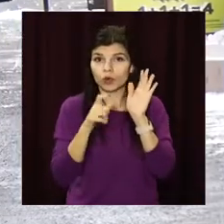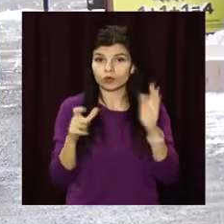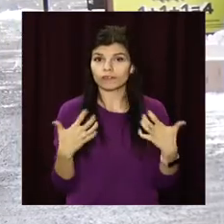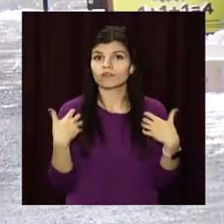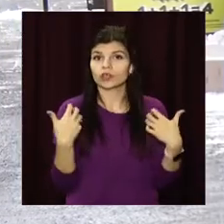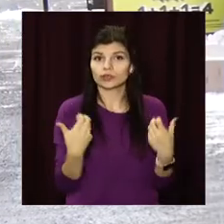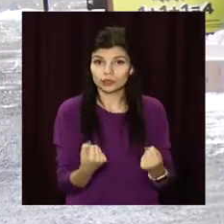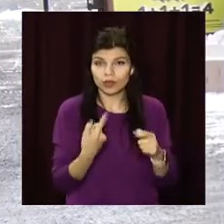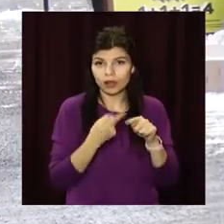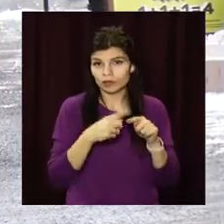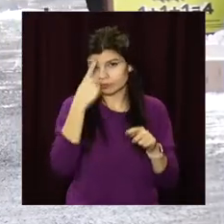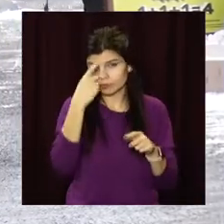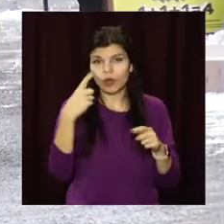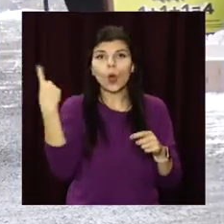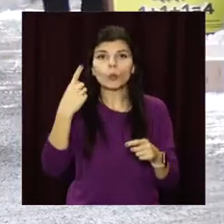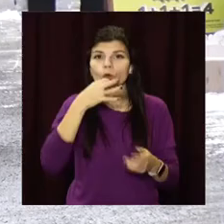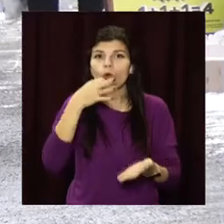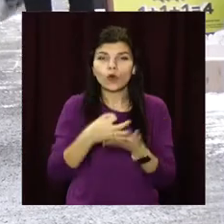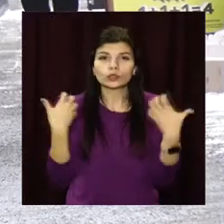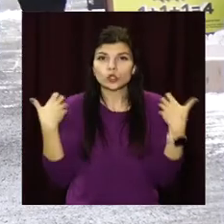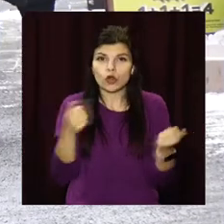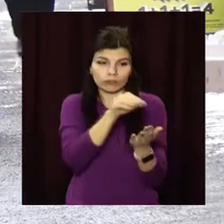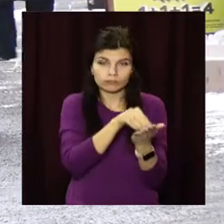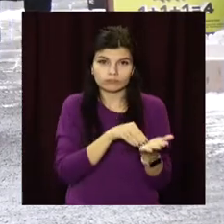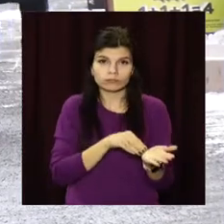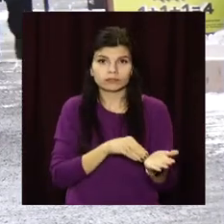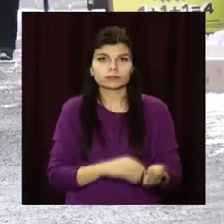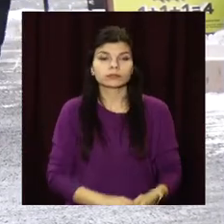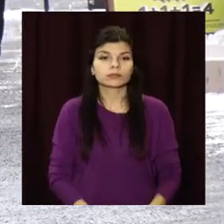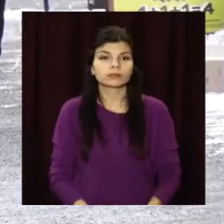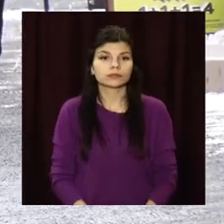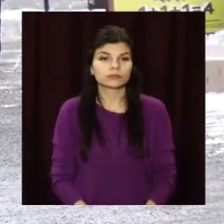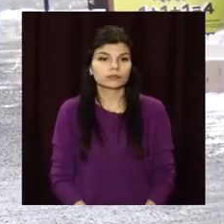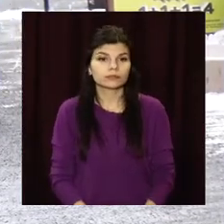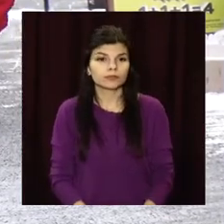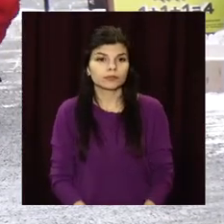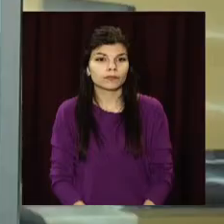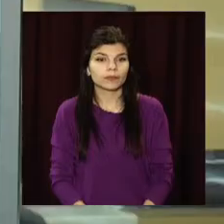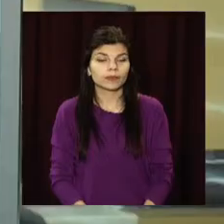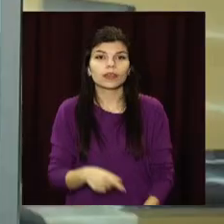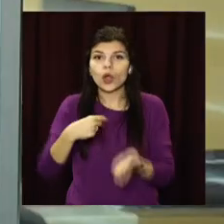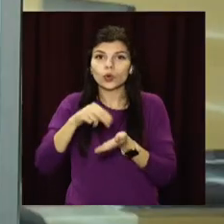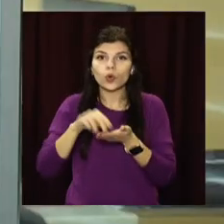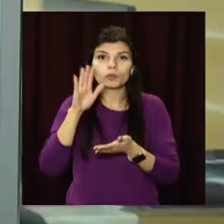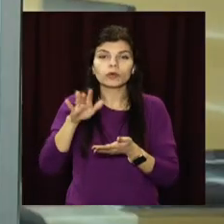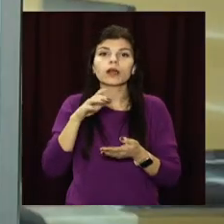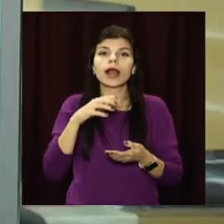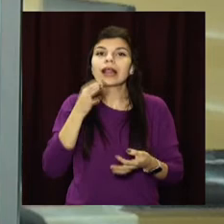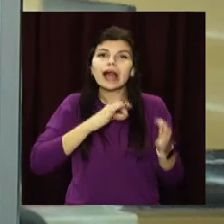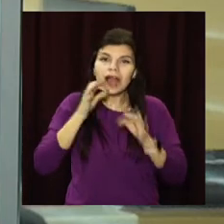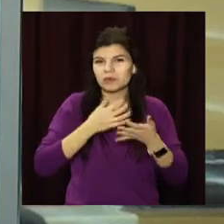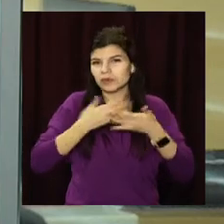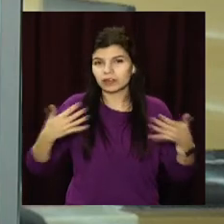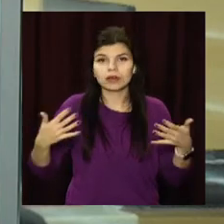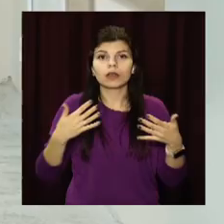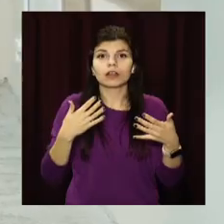ще 175 мешканців області. Про це повідомили в обласному департаменті охорони здоров'я. Закупки ліків на мільярди гривень